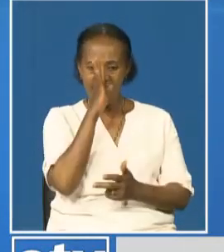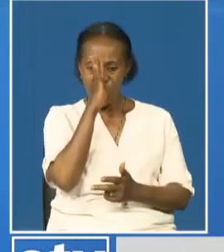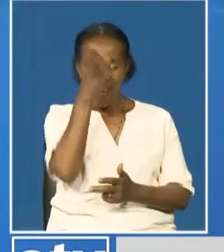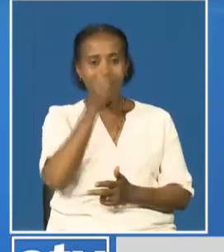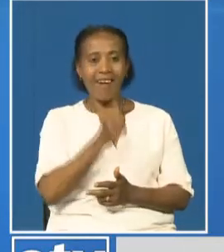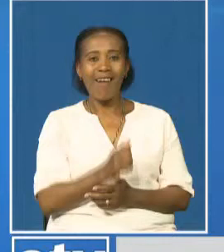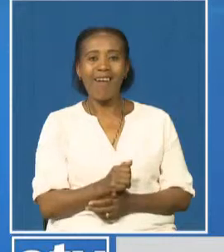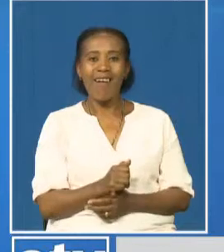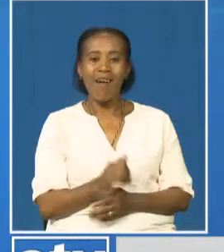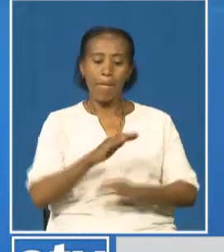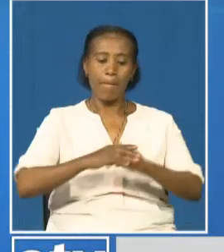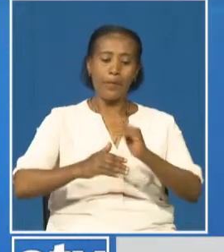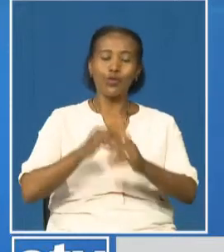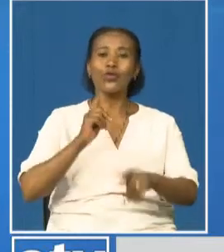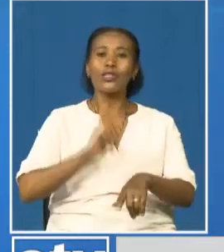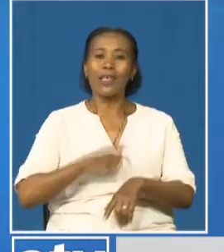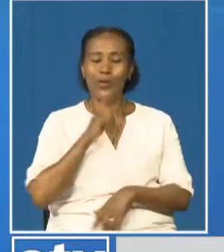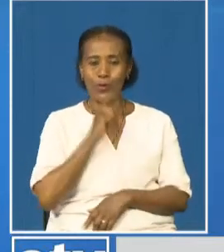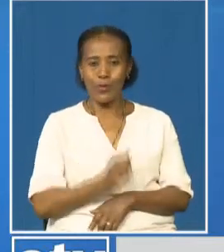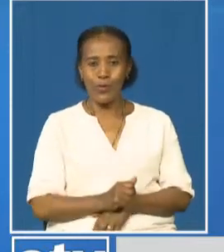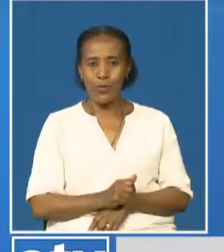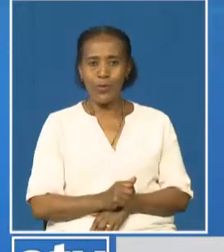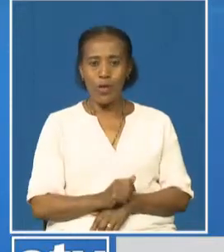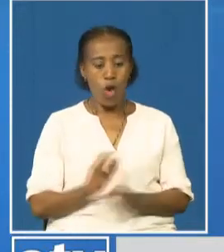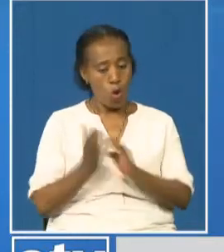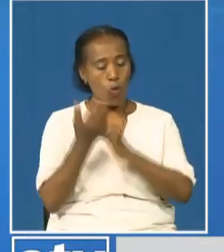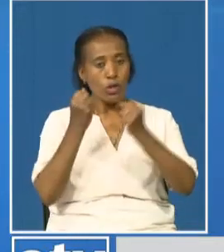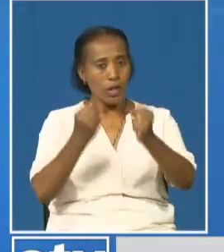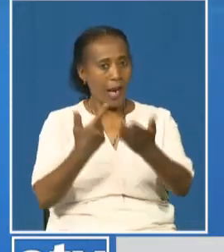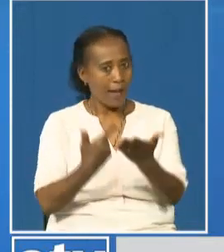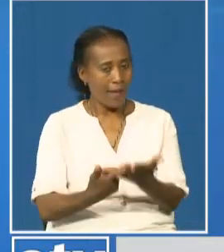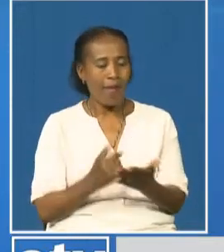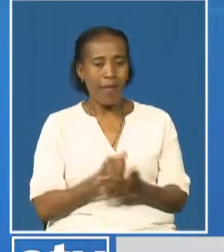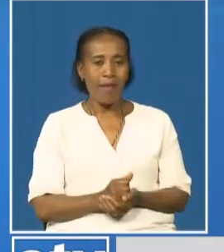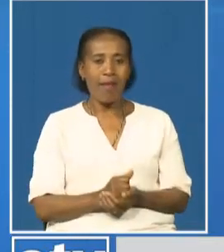ለፈጠራ ምቹ ጊዜ ሊሆን ይችላል። ይሄ